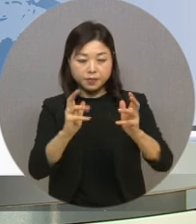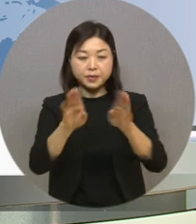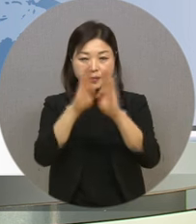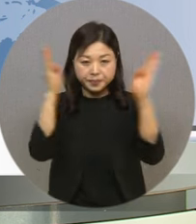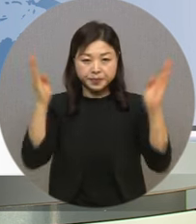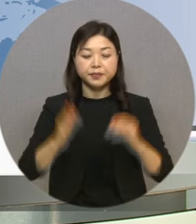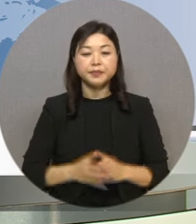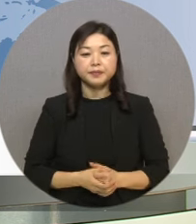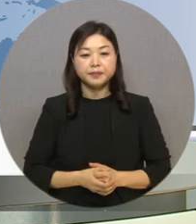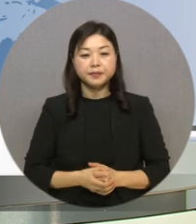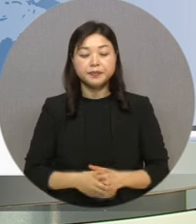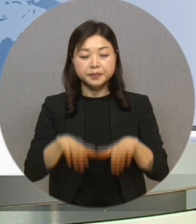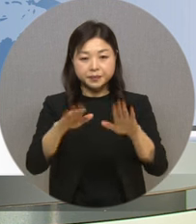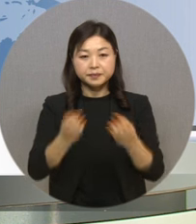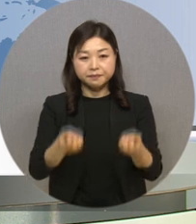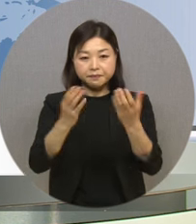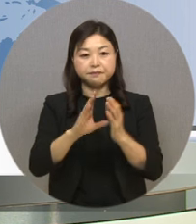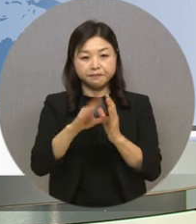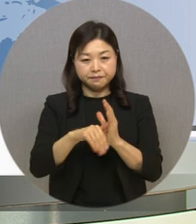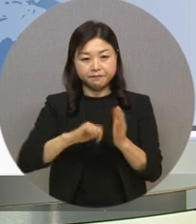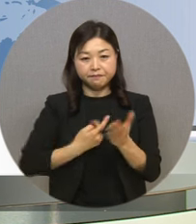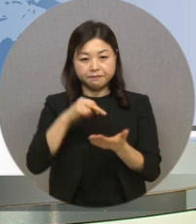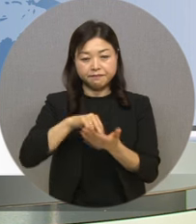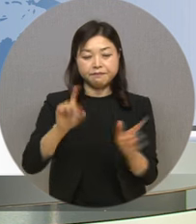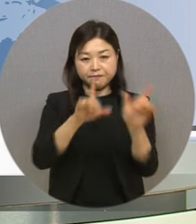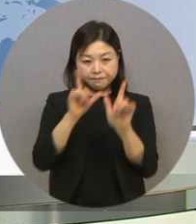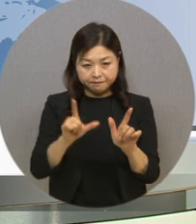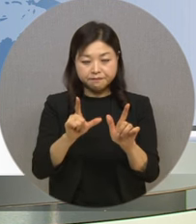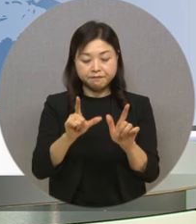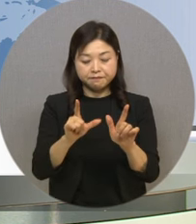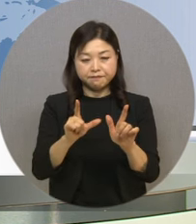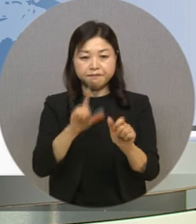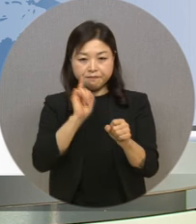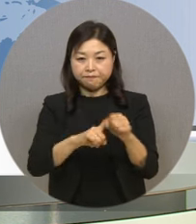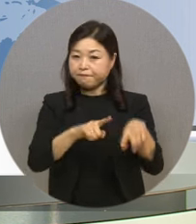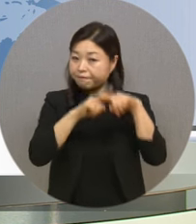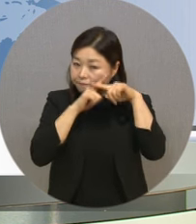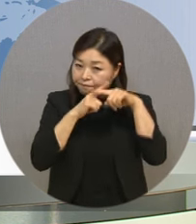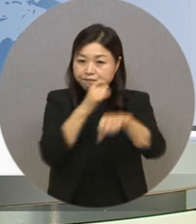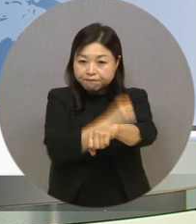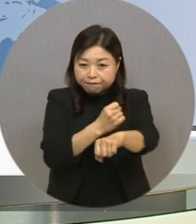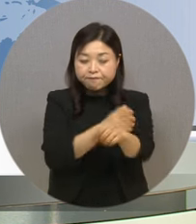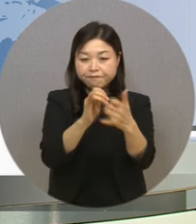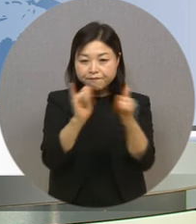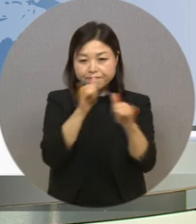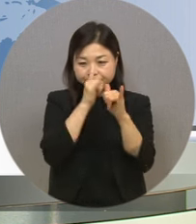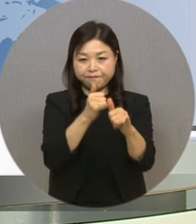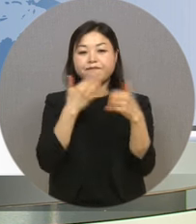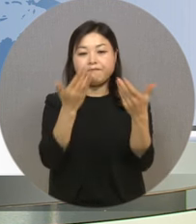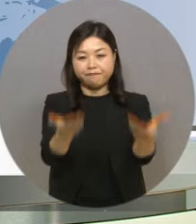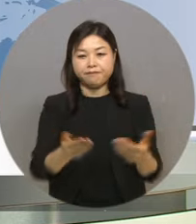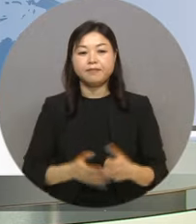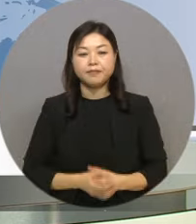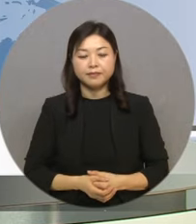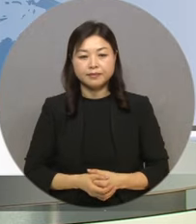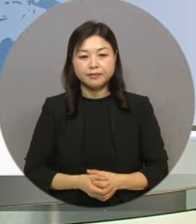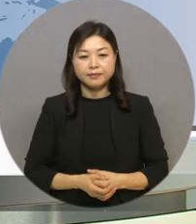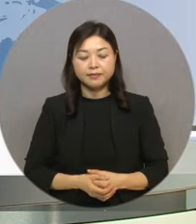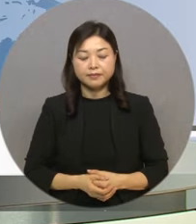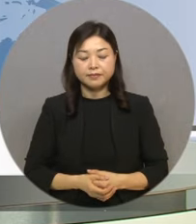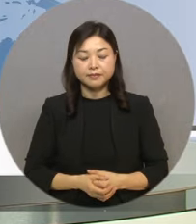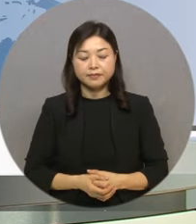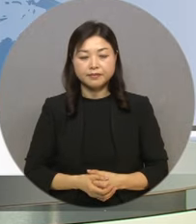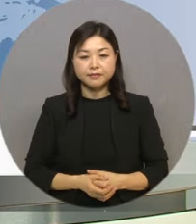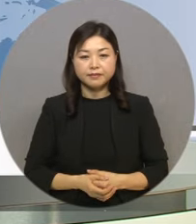열렸습니다 이번 행사에서는 자립 생활을 위해 헌신하고 기여한 이들을 시상하는 자리도 마련됐는데요 김은별